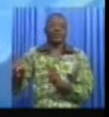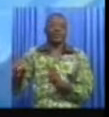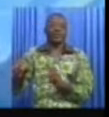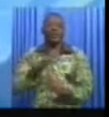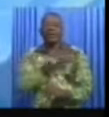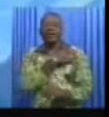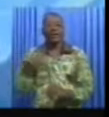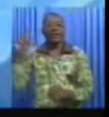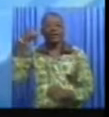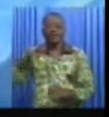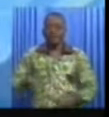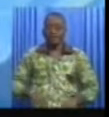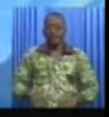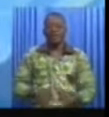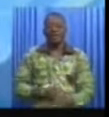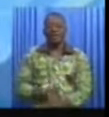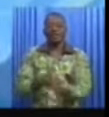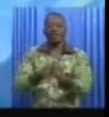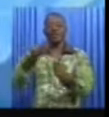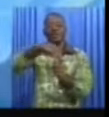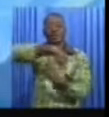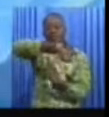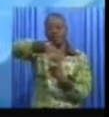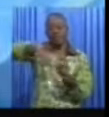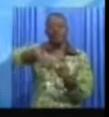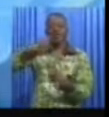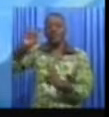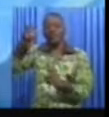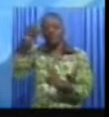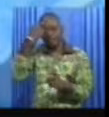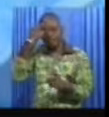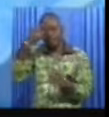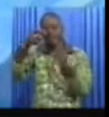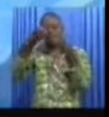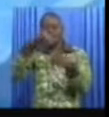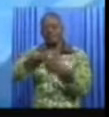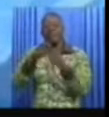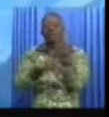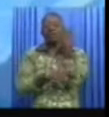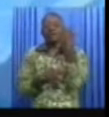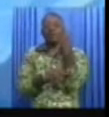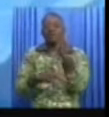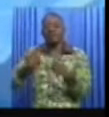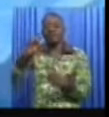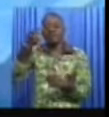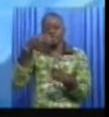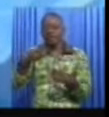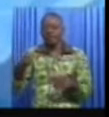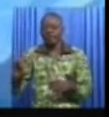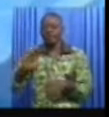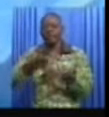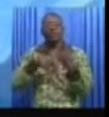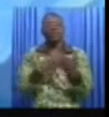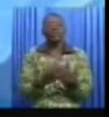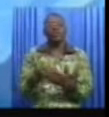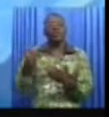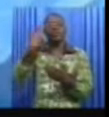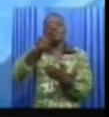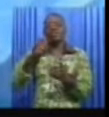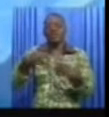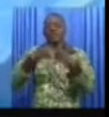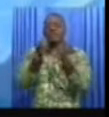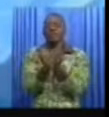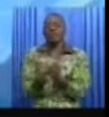puis, la suite de la tournée du gouvernement dans les régions du Burkina. Vous le savez, tout le week-end, des équipes ont sillonné les